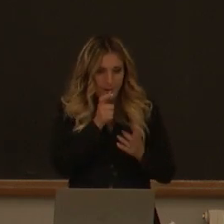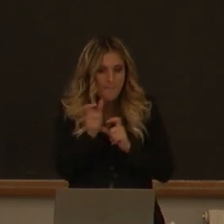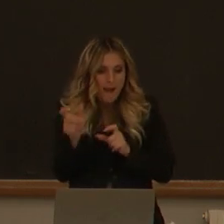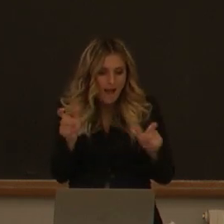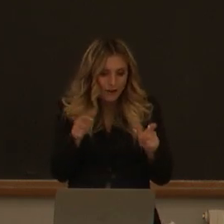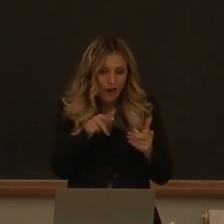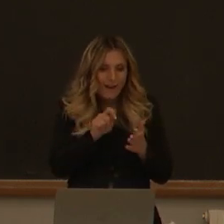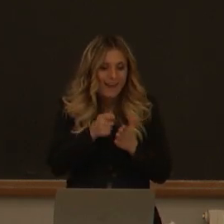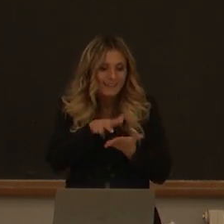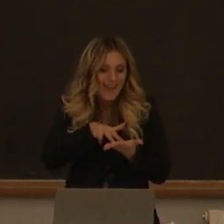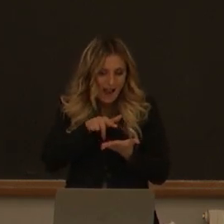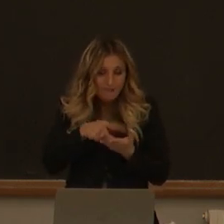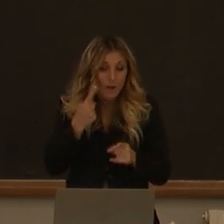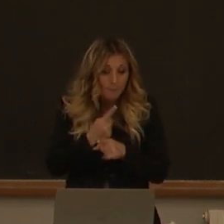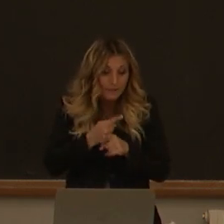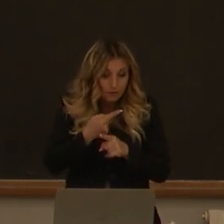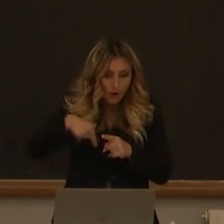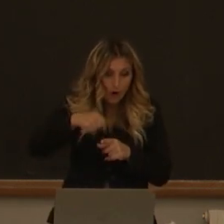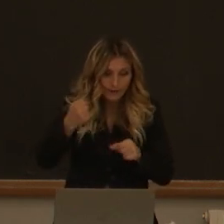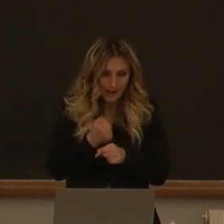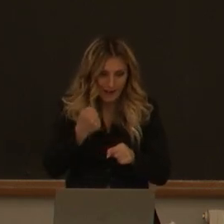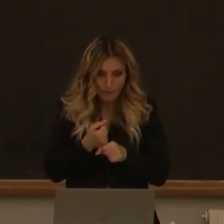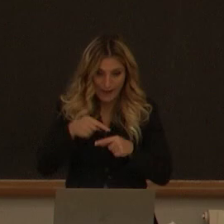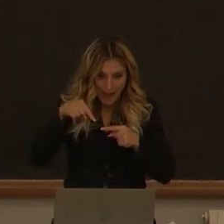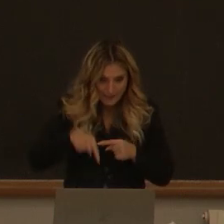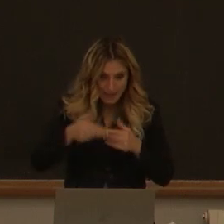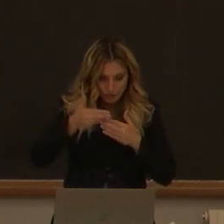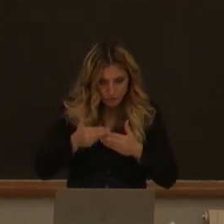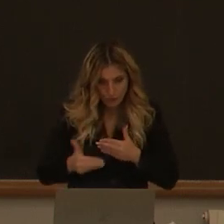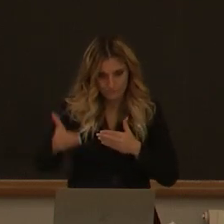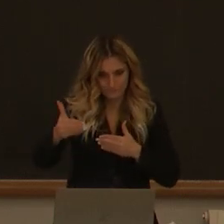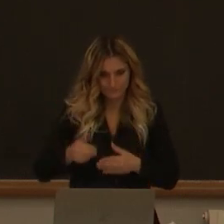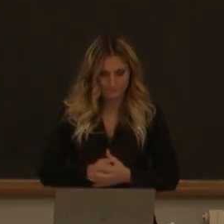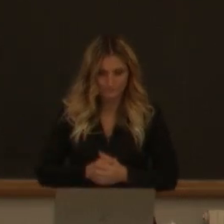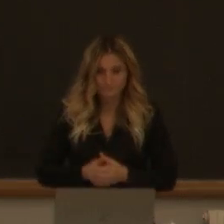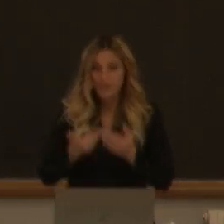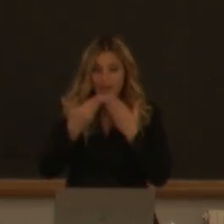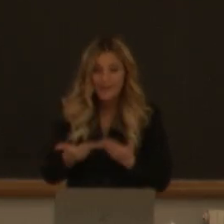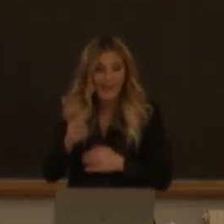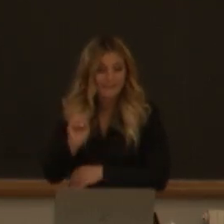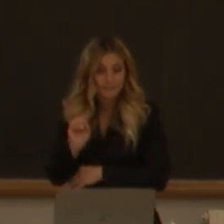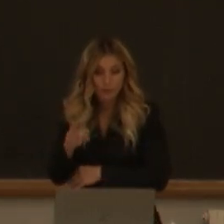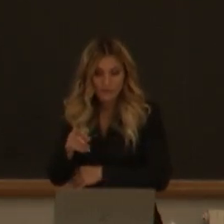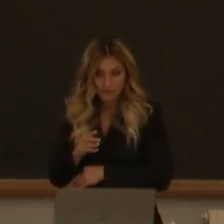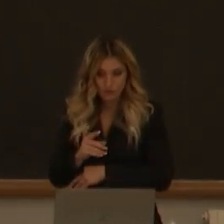insomma bisogna lavorare da adesso in avanti in questi anni. Grazie professor